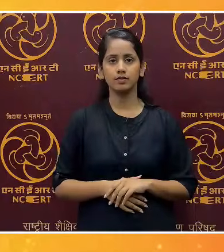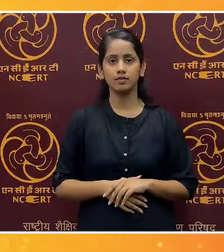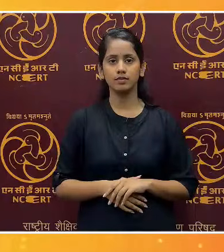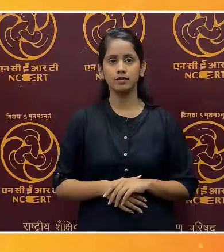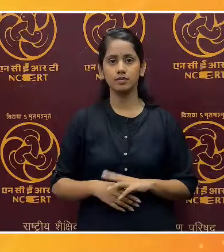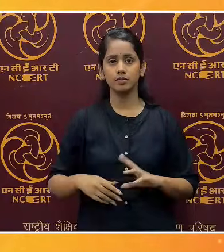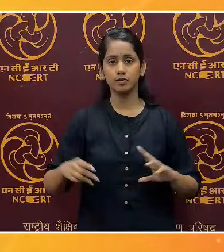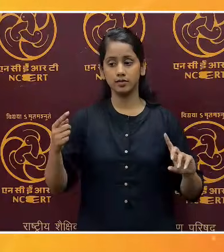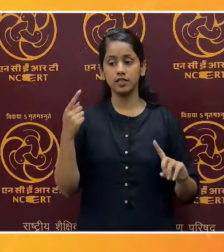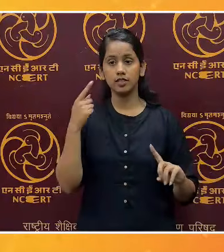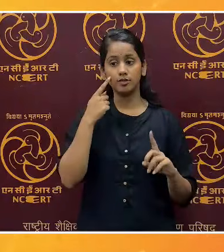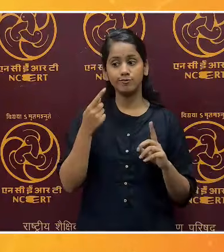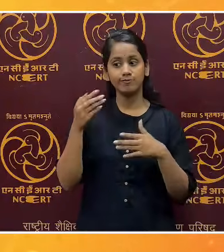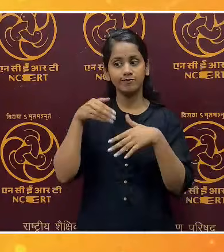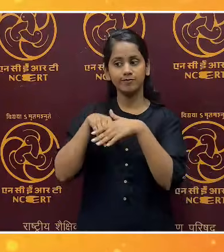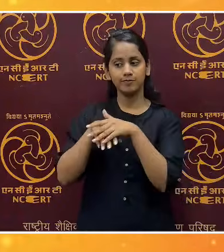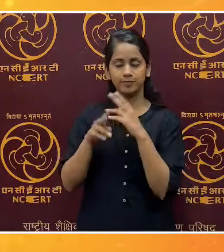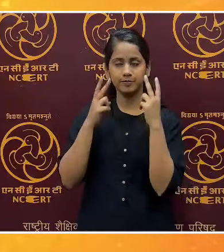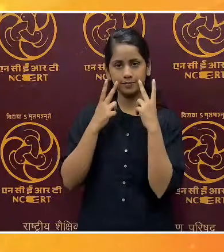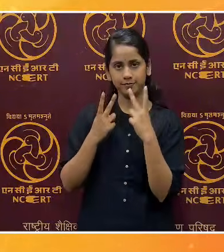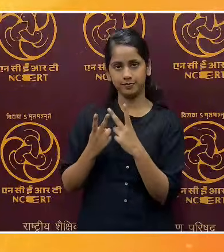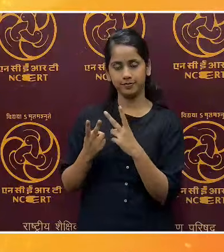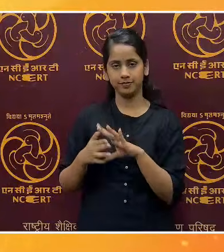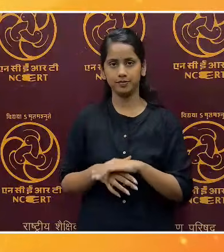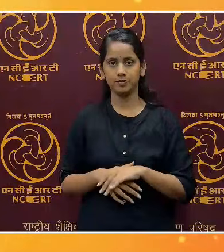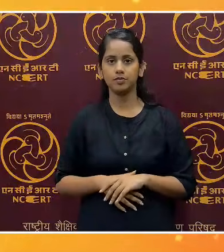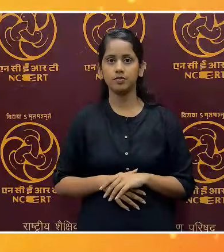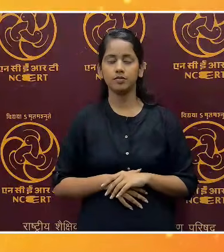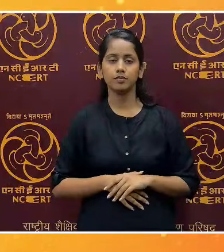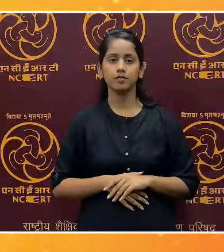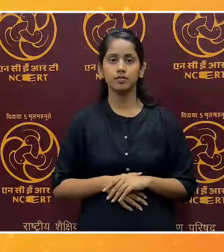हम इसमें देखेंगे।